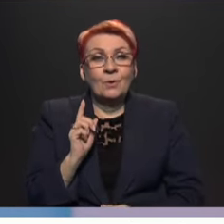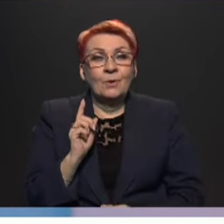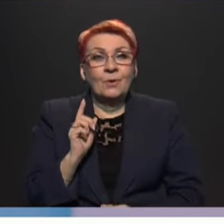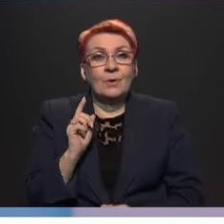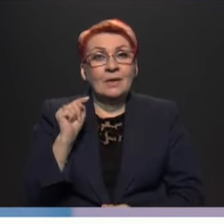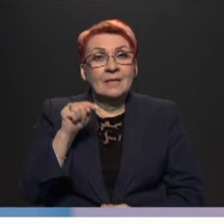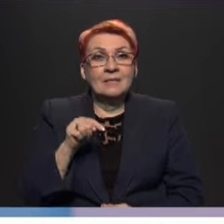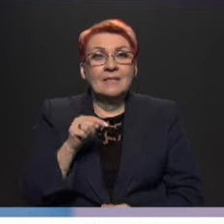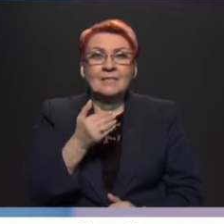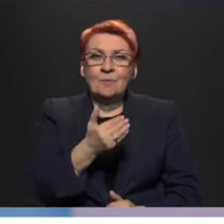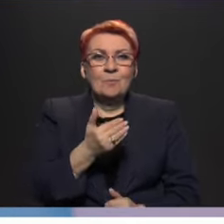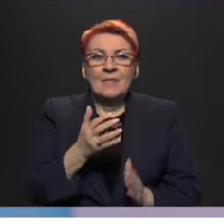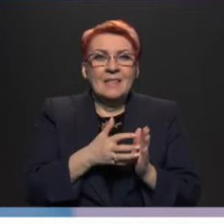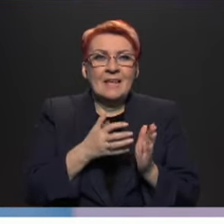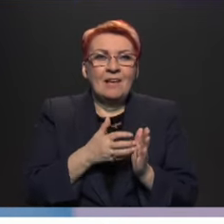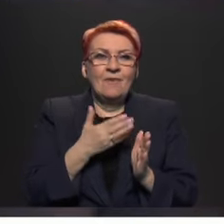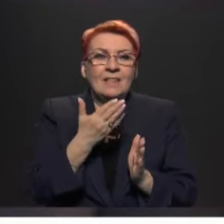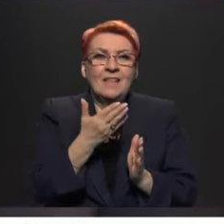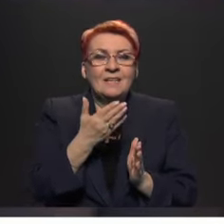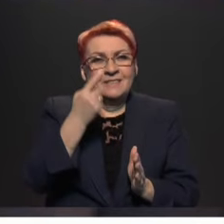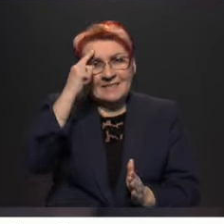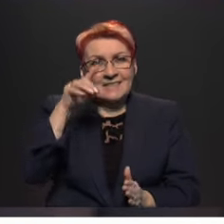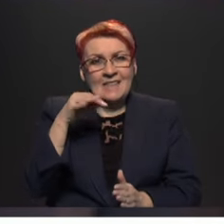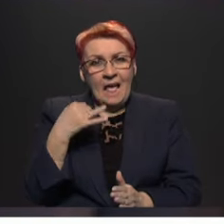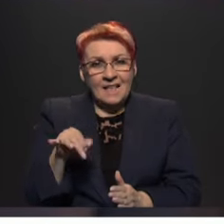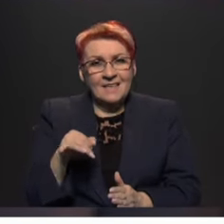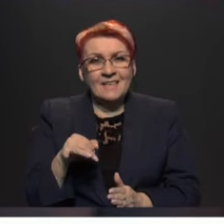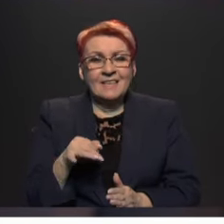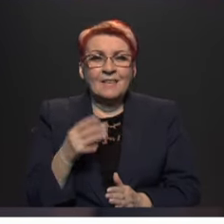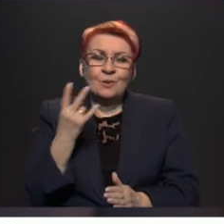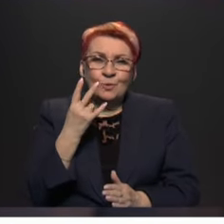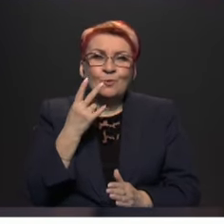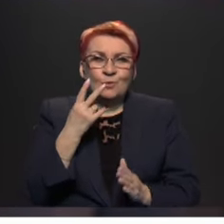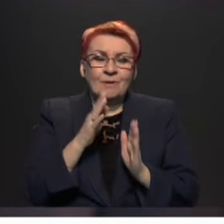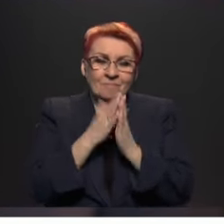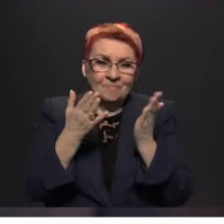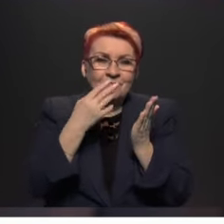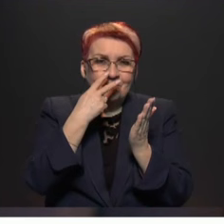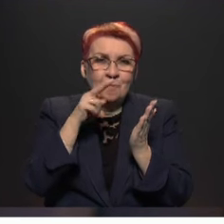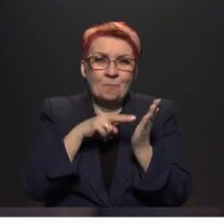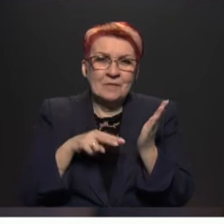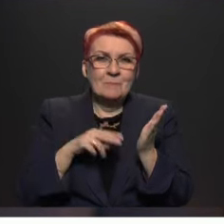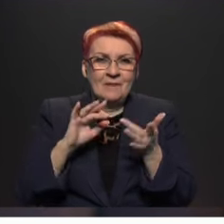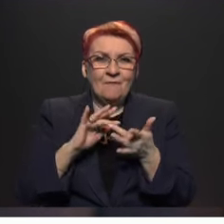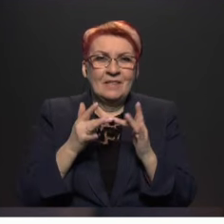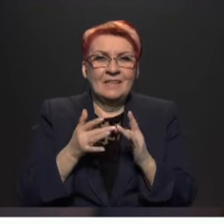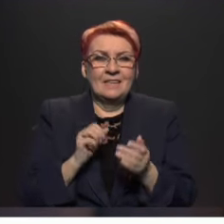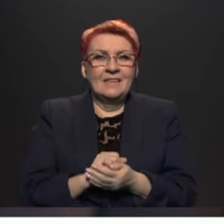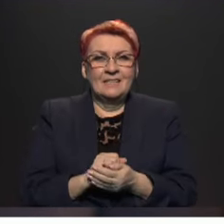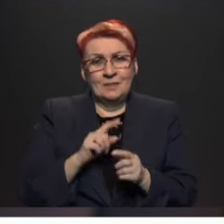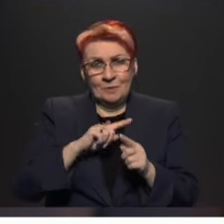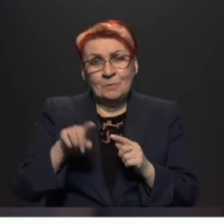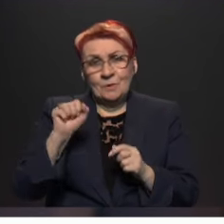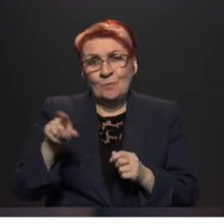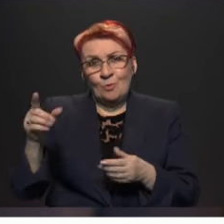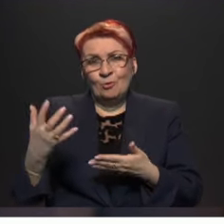здесь вот у меня не хватает энциклопедических знаний. Я думаю, что это надо посмотреть в интернете. Это очень быстро можно